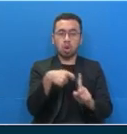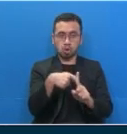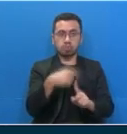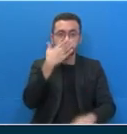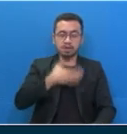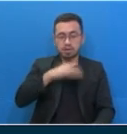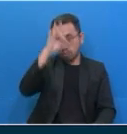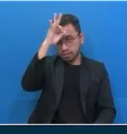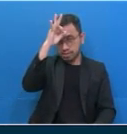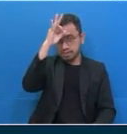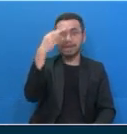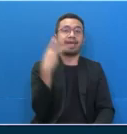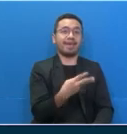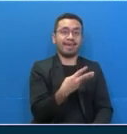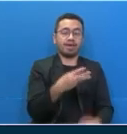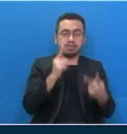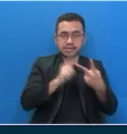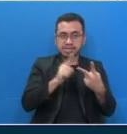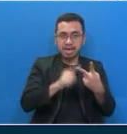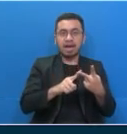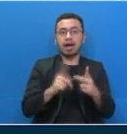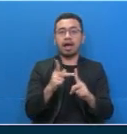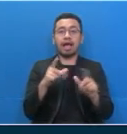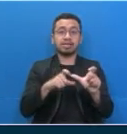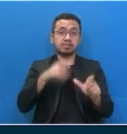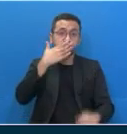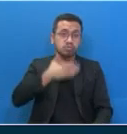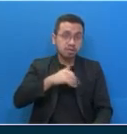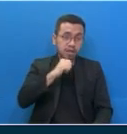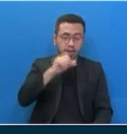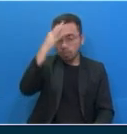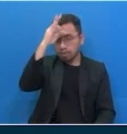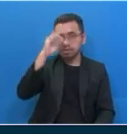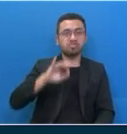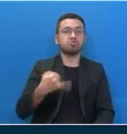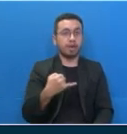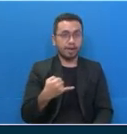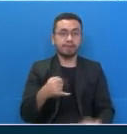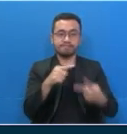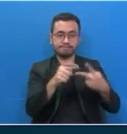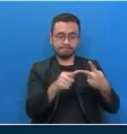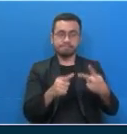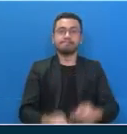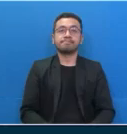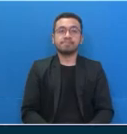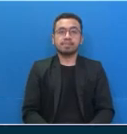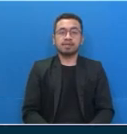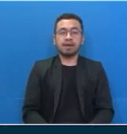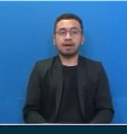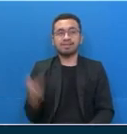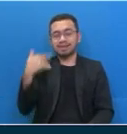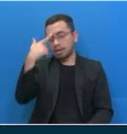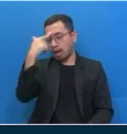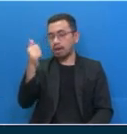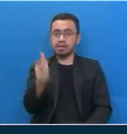peluru ini teridentifikasi berasal dari senjata api tipe HS milik Yosua. Kemudian juga tadi ahli balistik menjelaskan soal